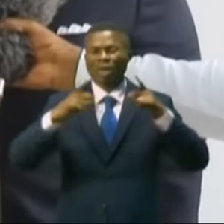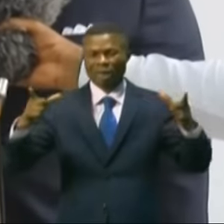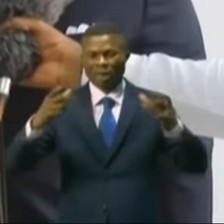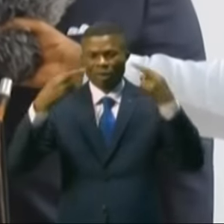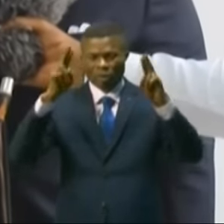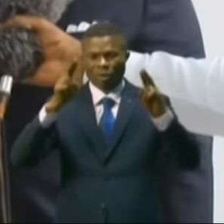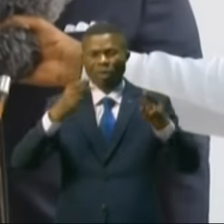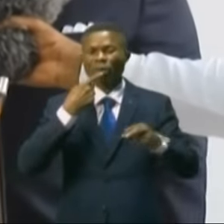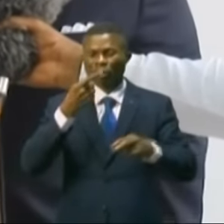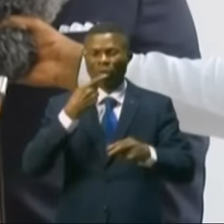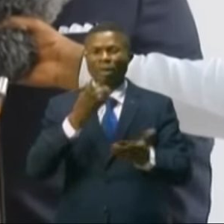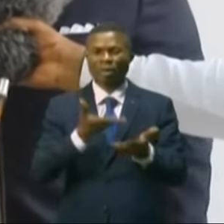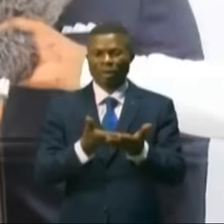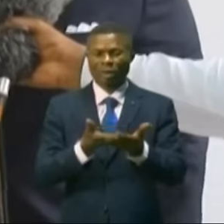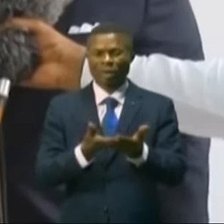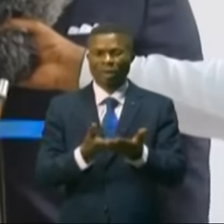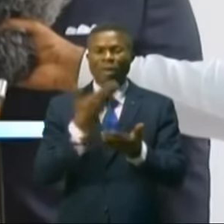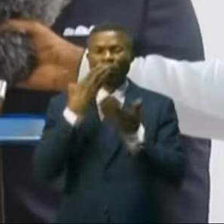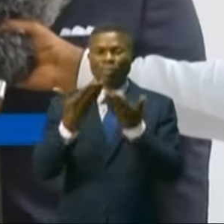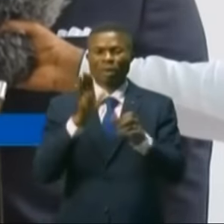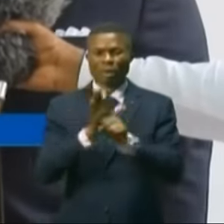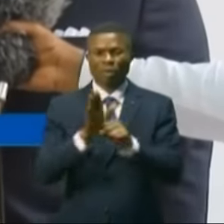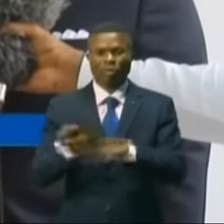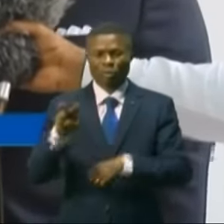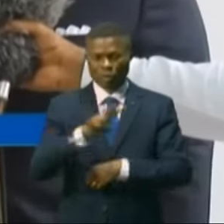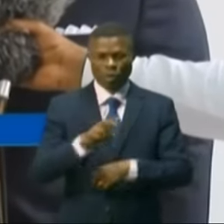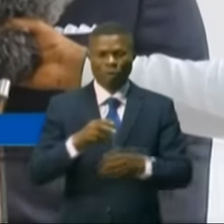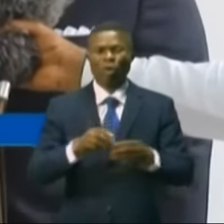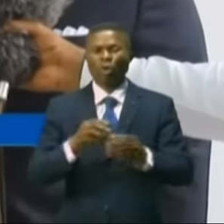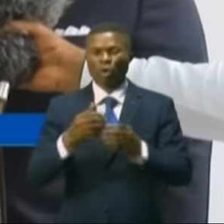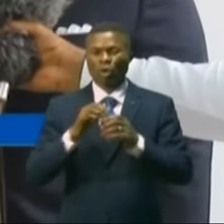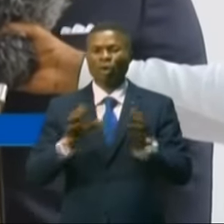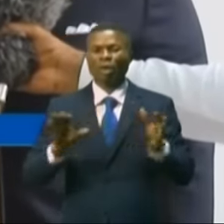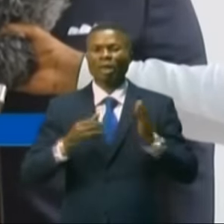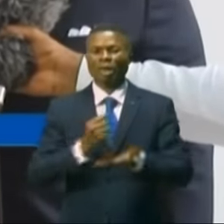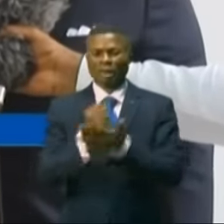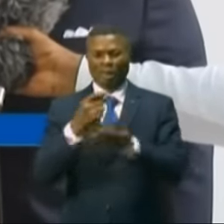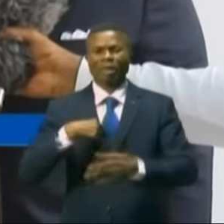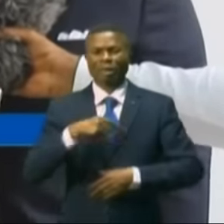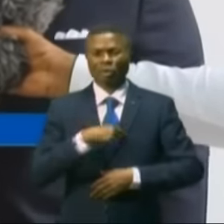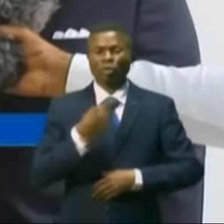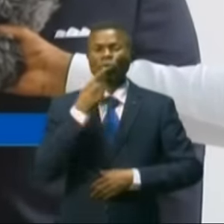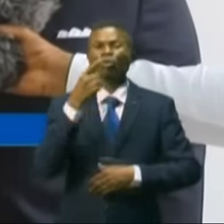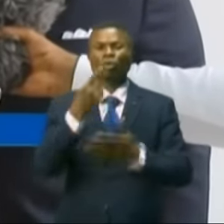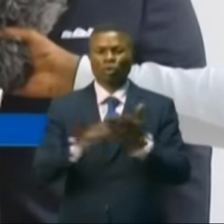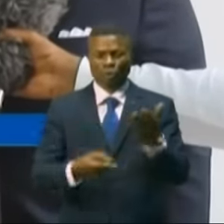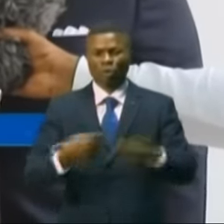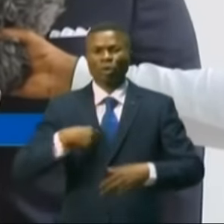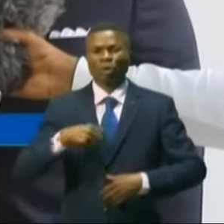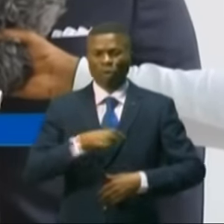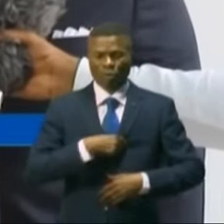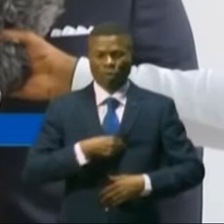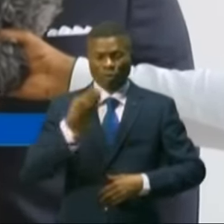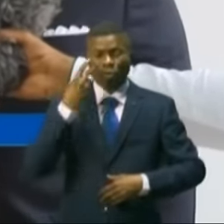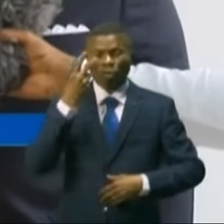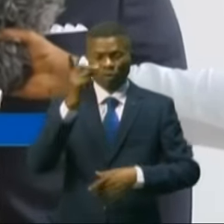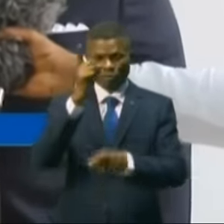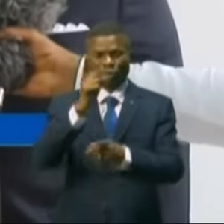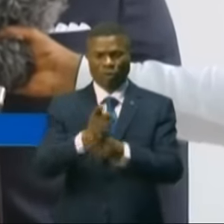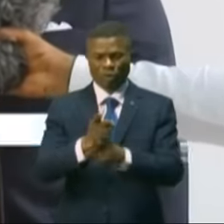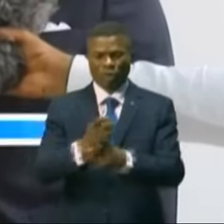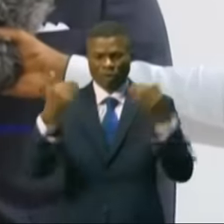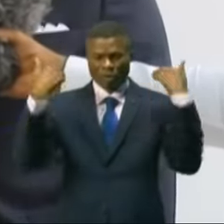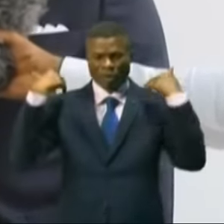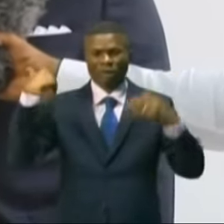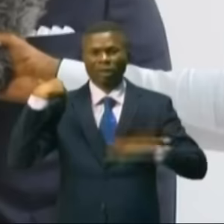nous dire quelques mots. Il est venu nous remercier également pour notre parrainage. Et tout ce que nous pouvons dire, c'est que nous sommes dans la droite vision du chef de